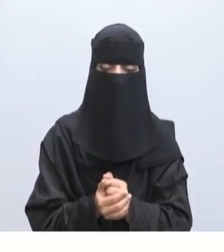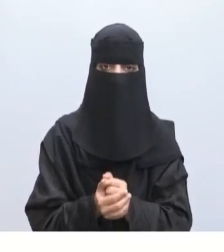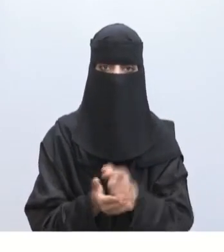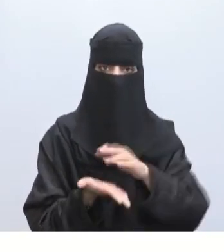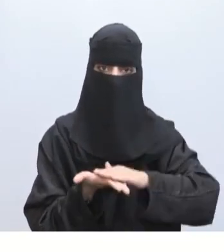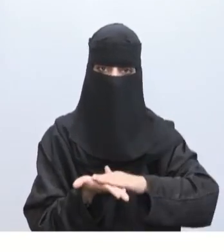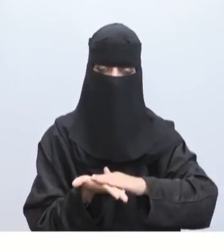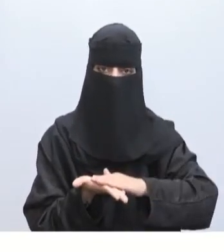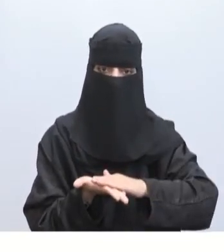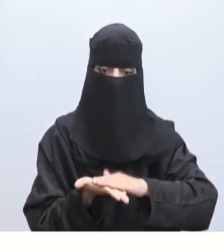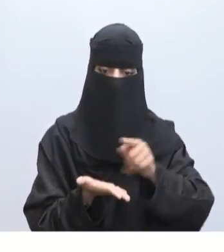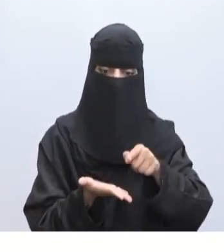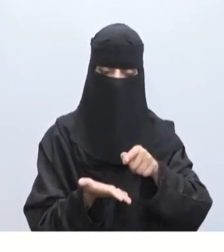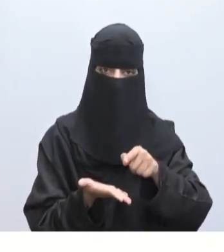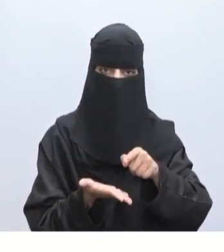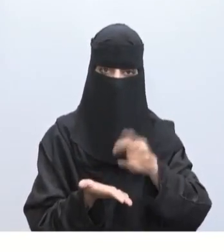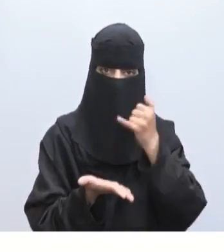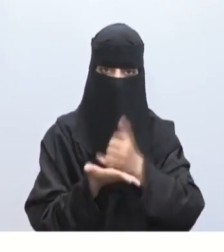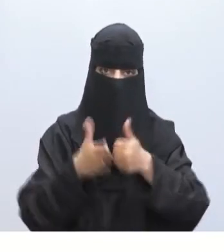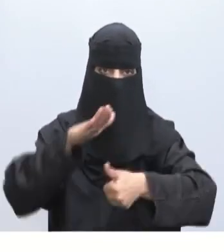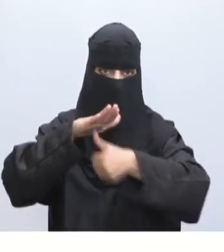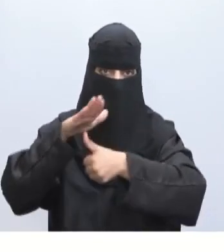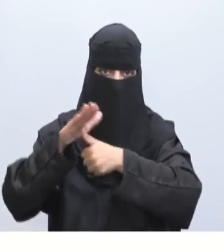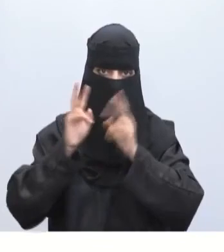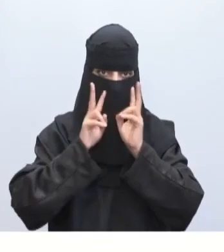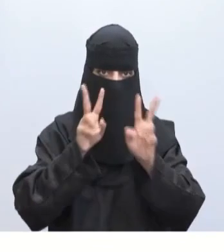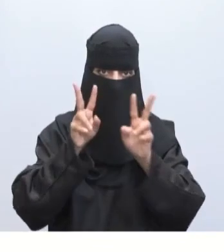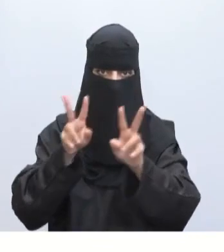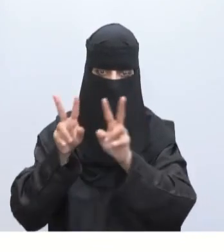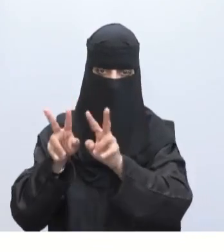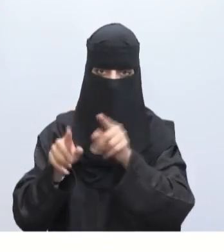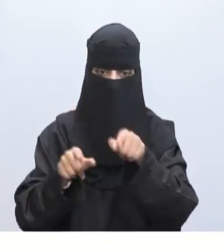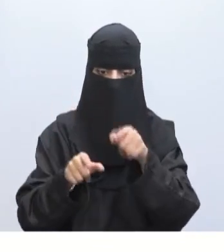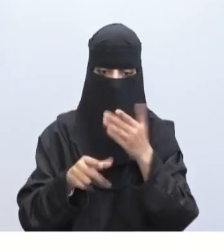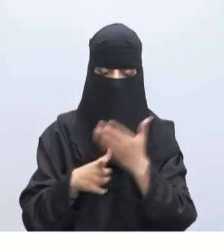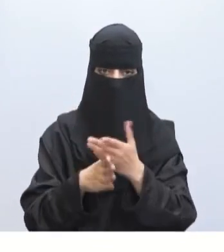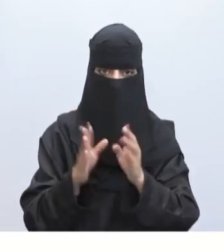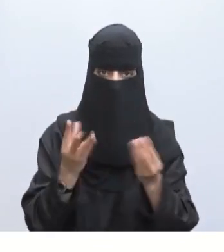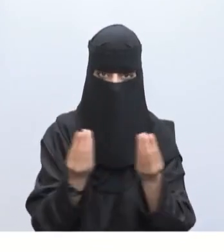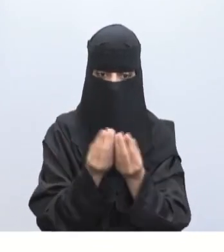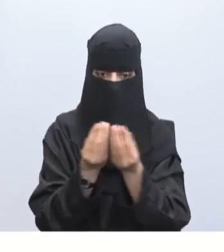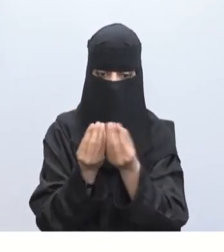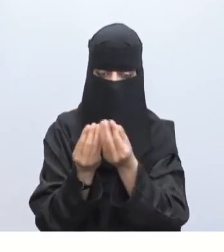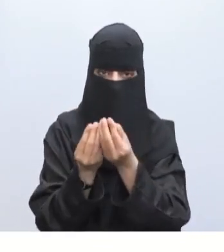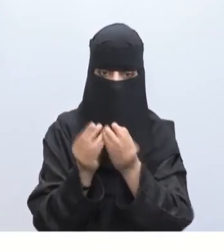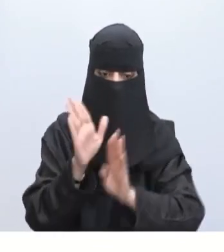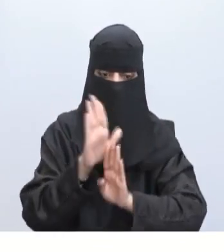بيئه حكم وقياده كما ذكرت انه عاصر